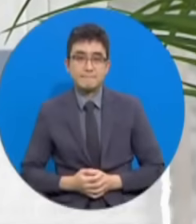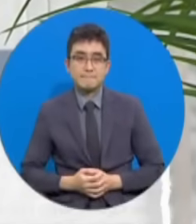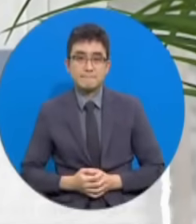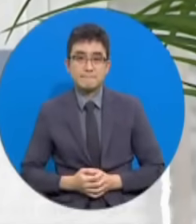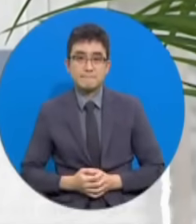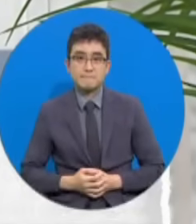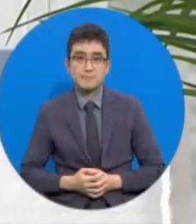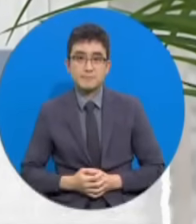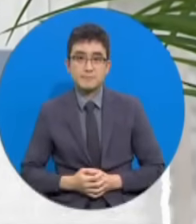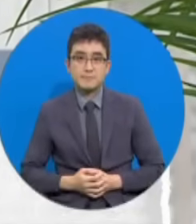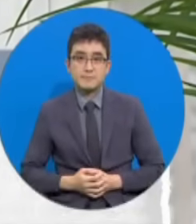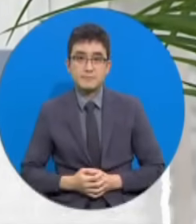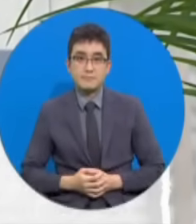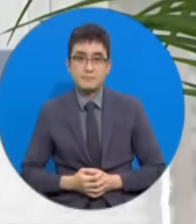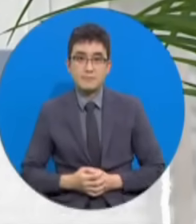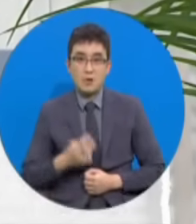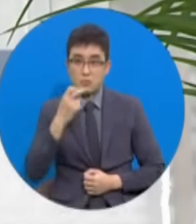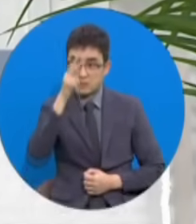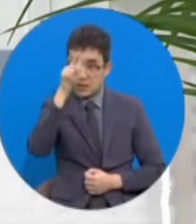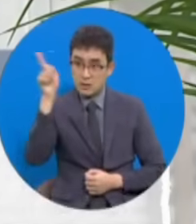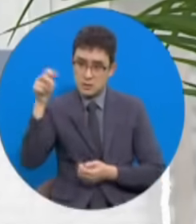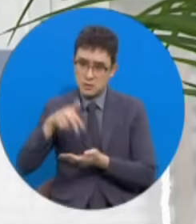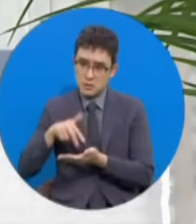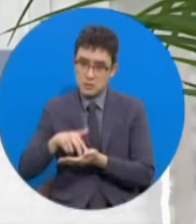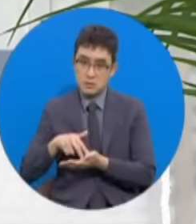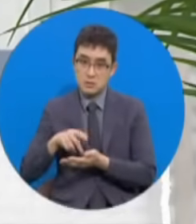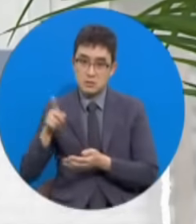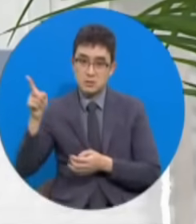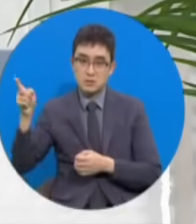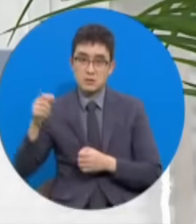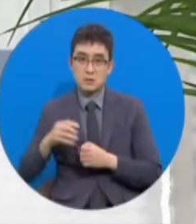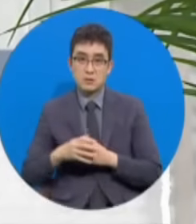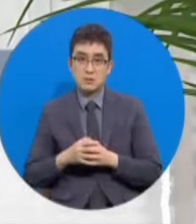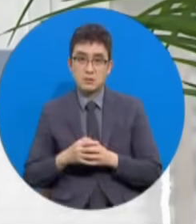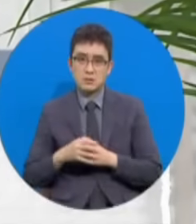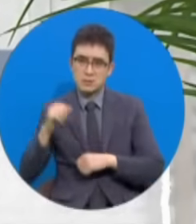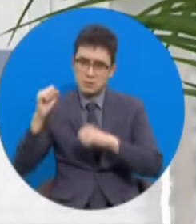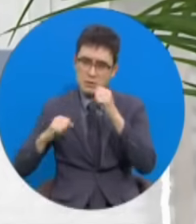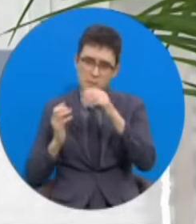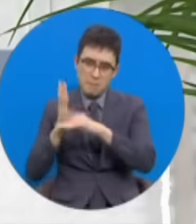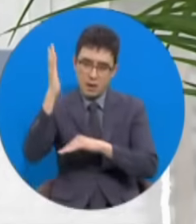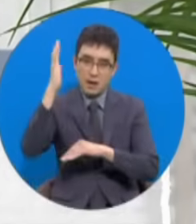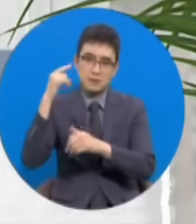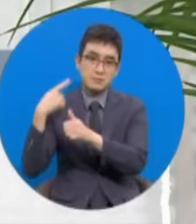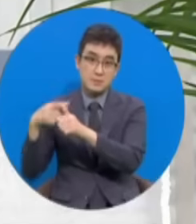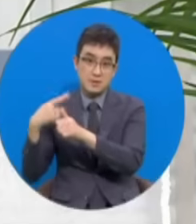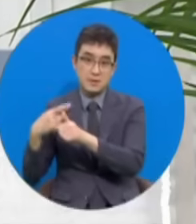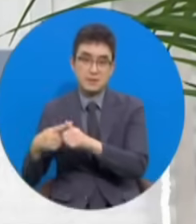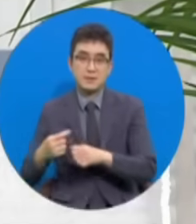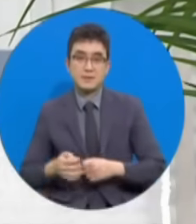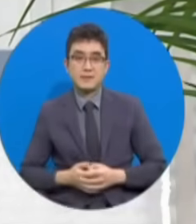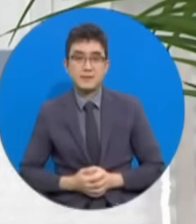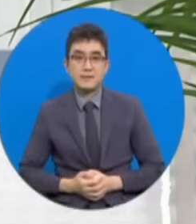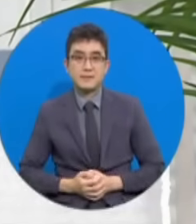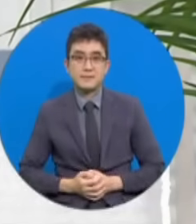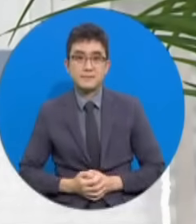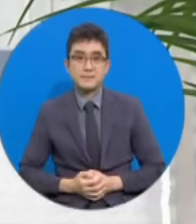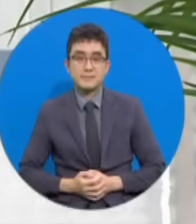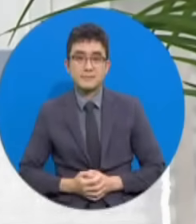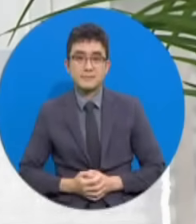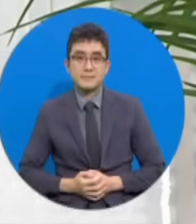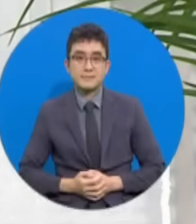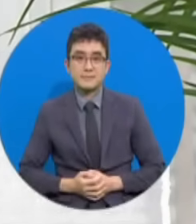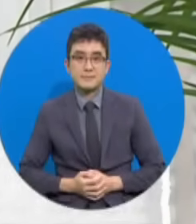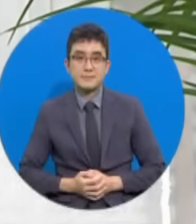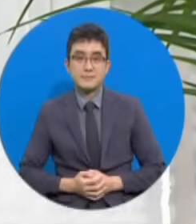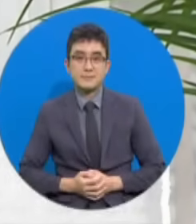측면에서 검찰이 정말 나쁜 짓을 하고 있는 것 아니고 인간이길 포기한 것 아닌가 하는 비판을 안 할 수가 없는 것이죠. 강력한 비판 목소리. 자 그럼 검찰 측